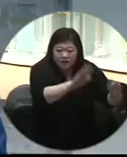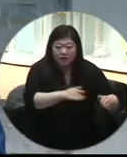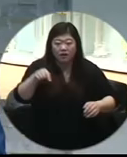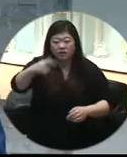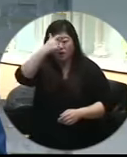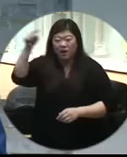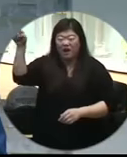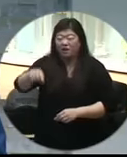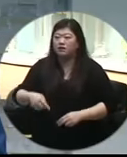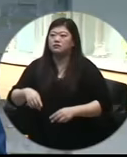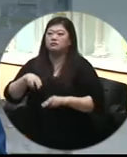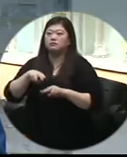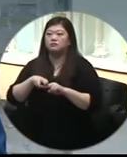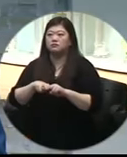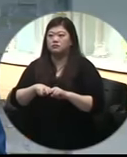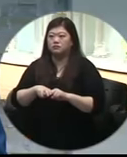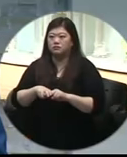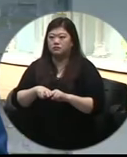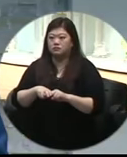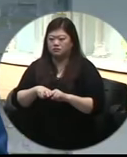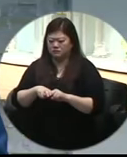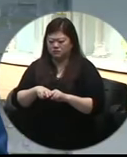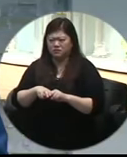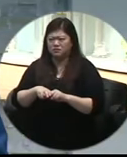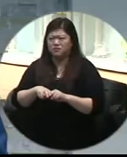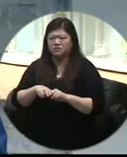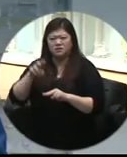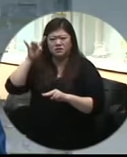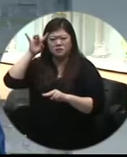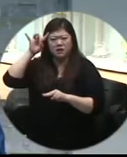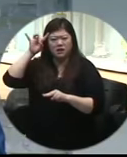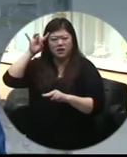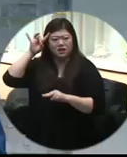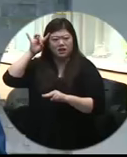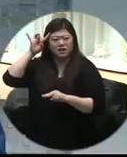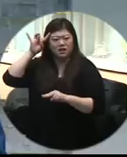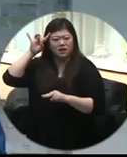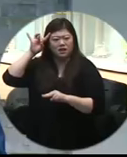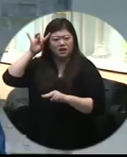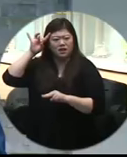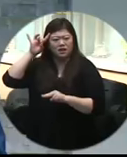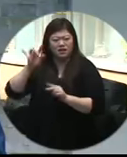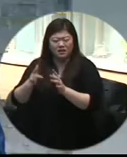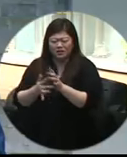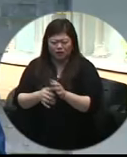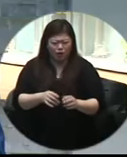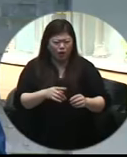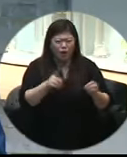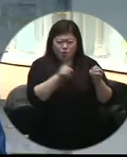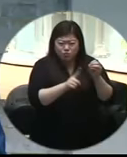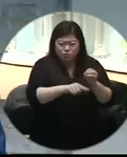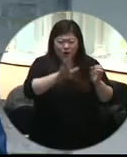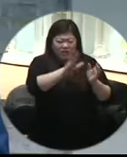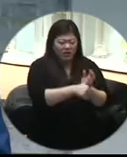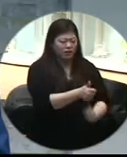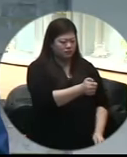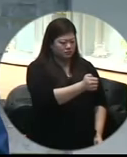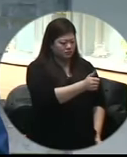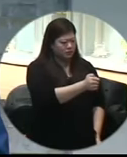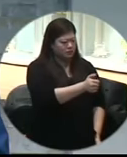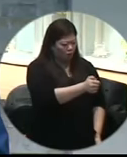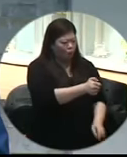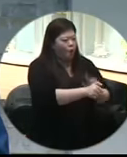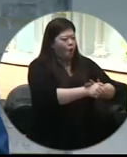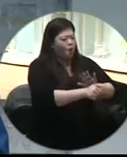영접하고 예수 믿게 되었어요. 믿었는데 교회는 아무것도 없거든. 그 예수 믿는 너무 심심하니까 기도 실감이 안 간단 말이에요.